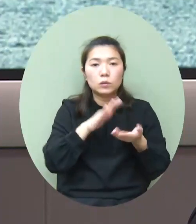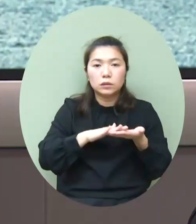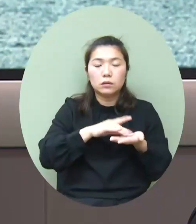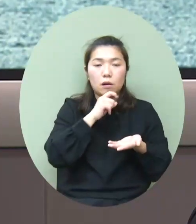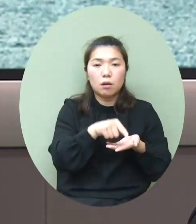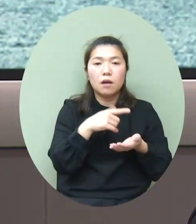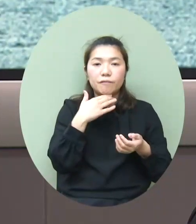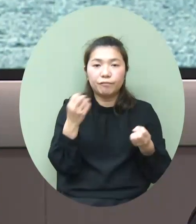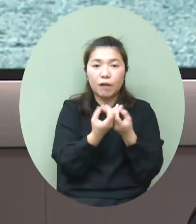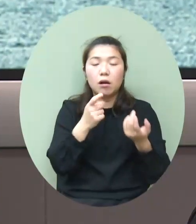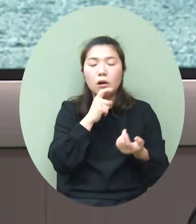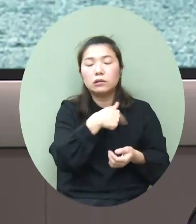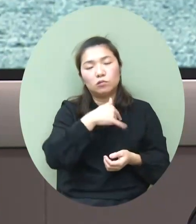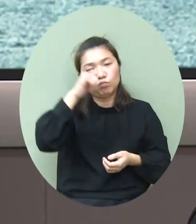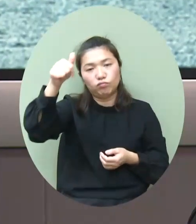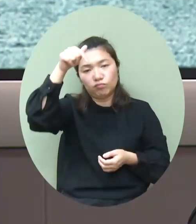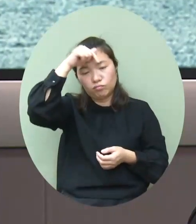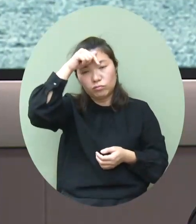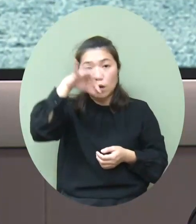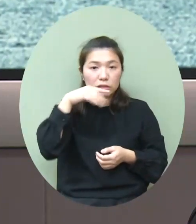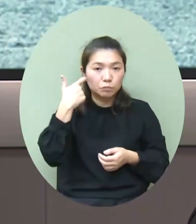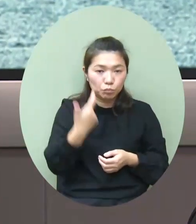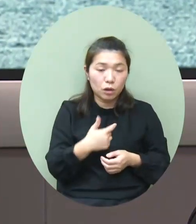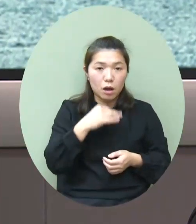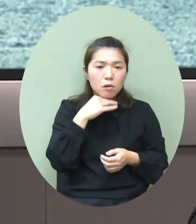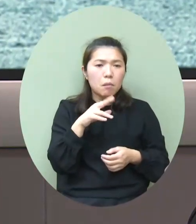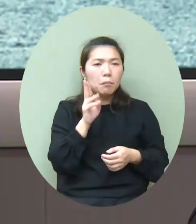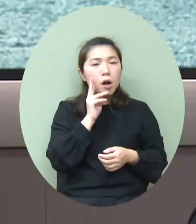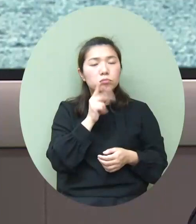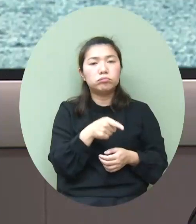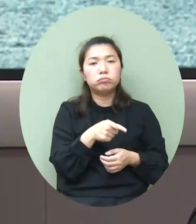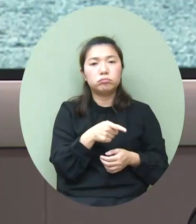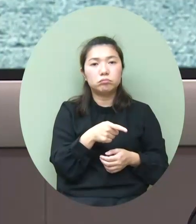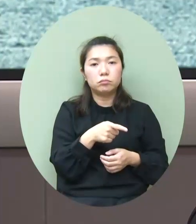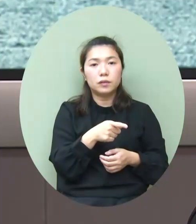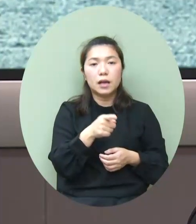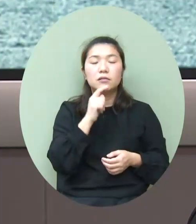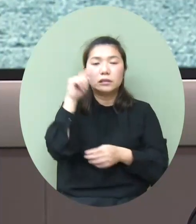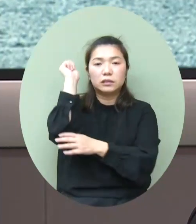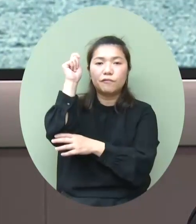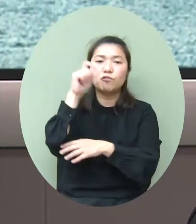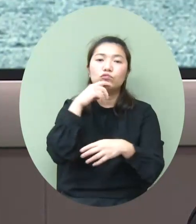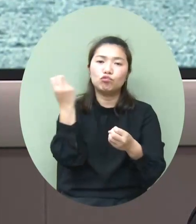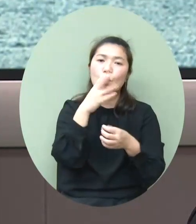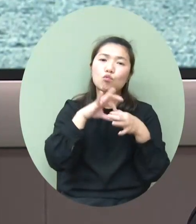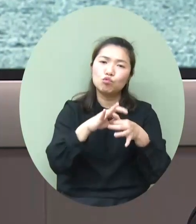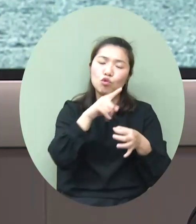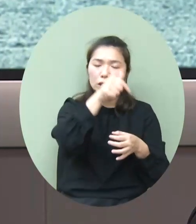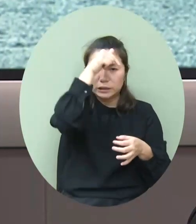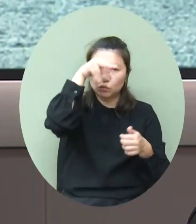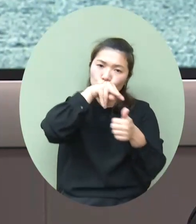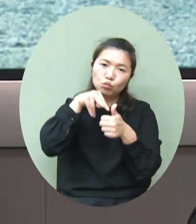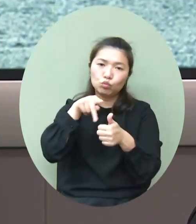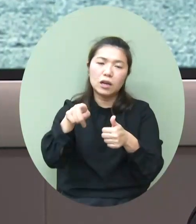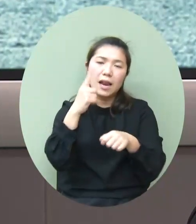如果院友有感染的话，有病征，就要尽快去医院。我们会透过社会福利